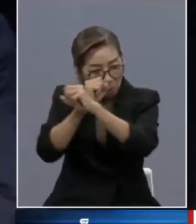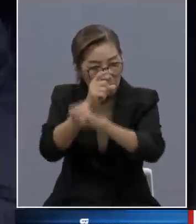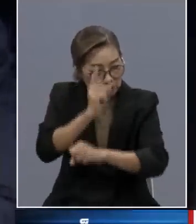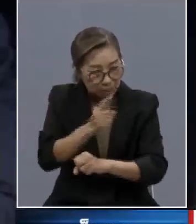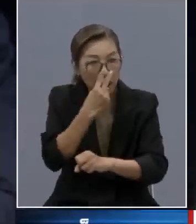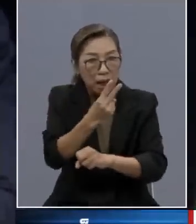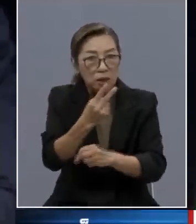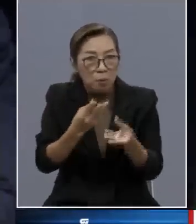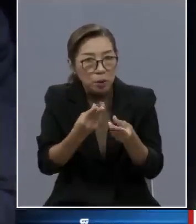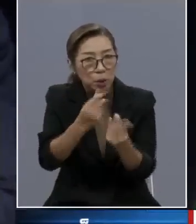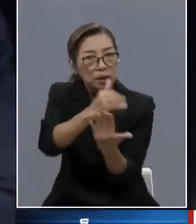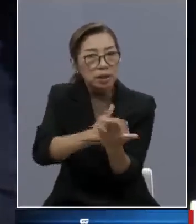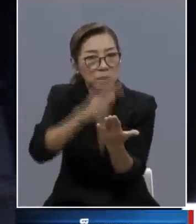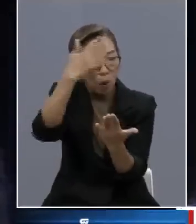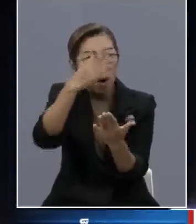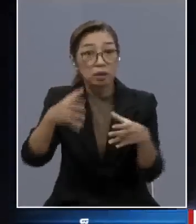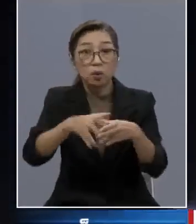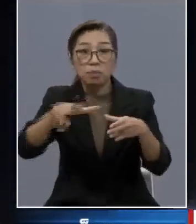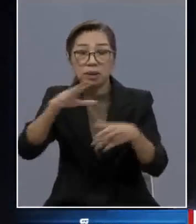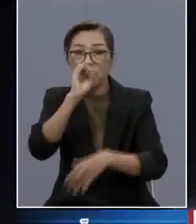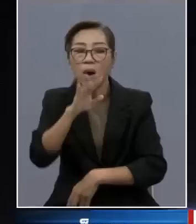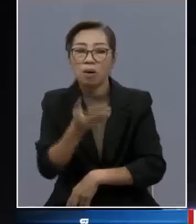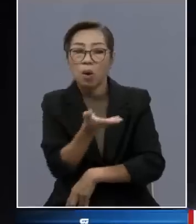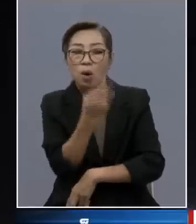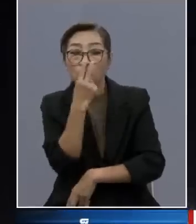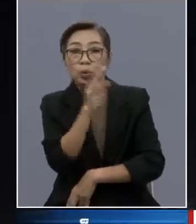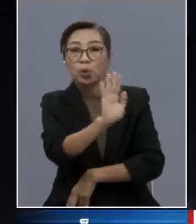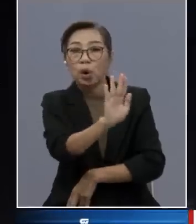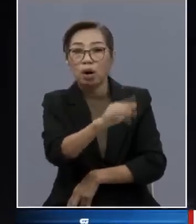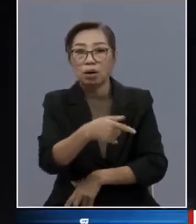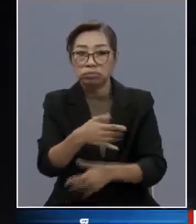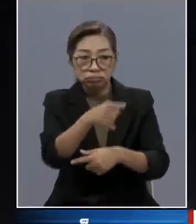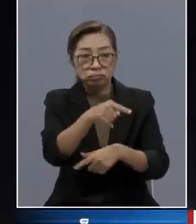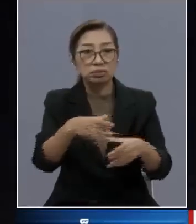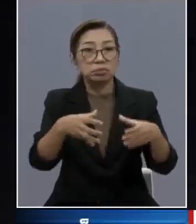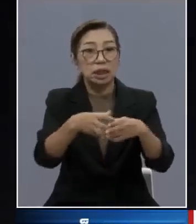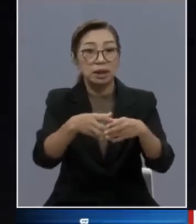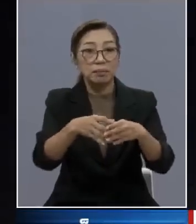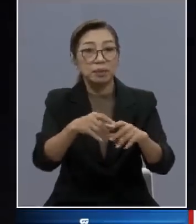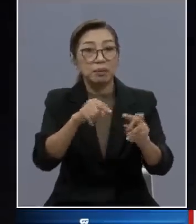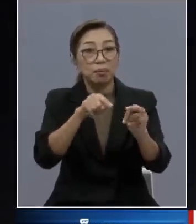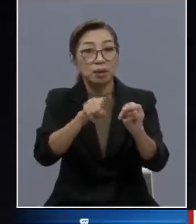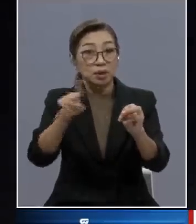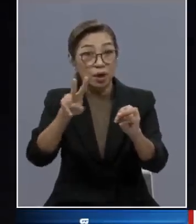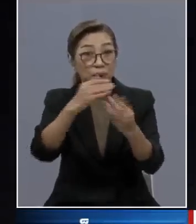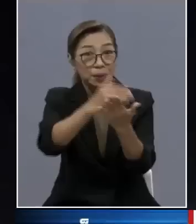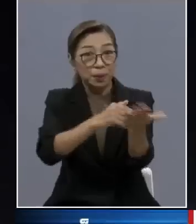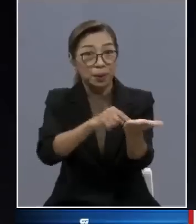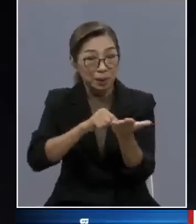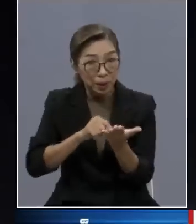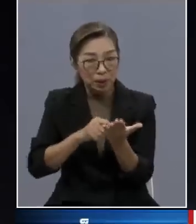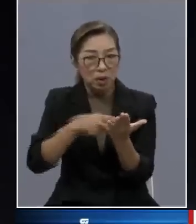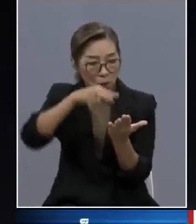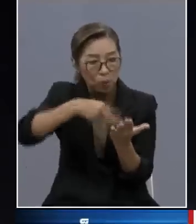ปดูรายละเอียดส่วนนี้ก่อนเพื่อไทยก็บอกว่าต้องขอดูตัวร่างข้อเท็จจริงที่เสนอมาและเป็นสิทธิ์ของสมาชิกที่จะเข้าไปดูในราย